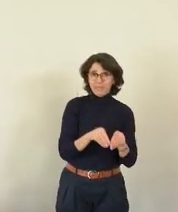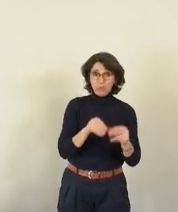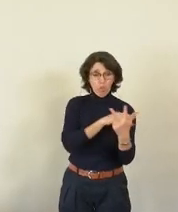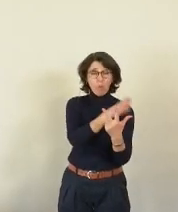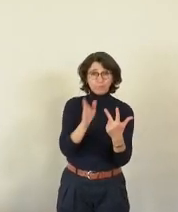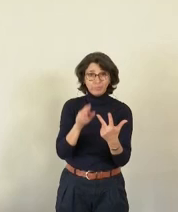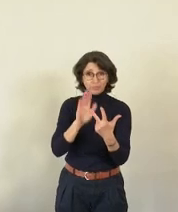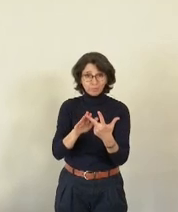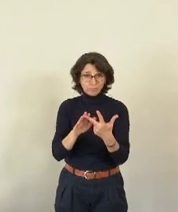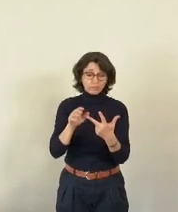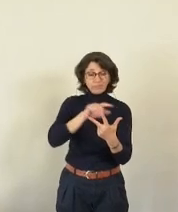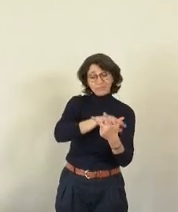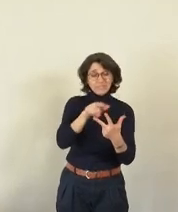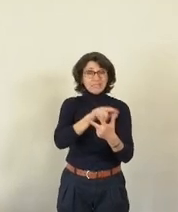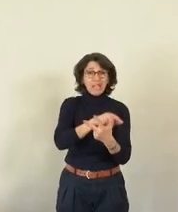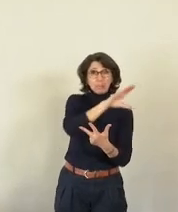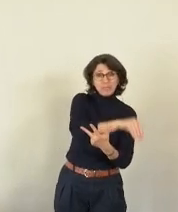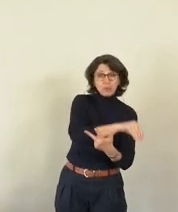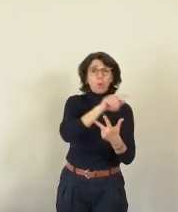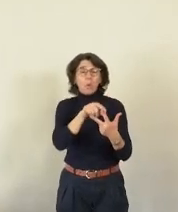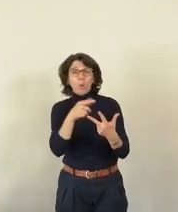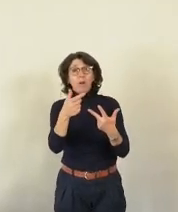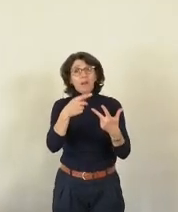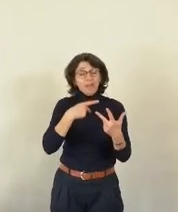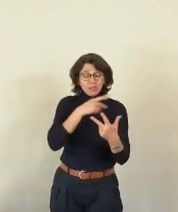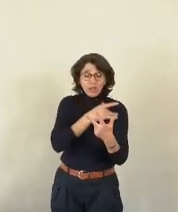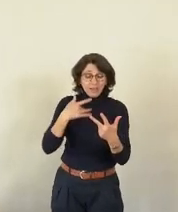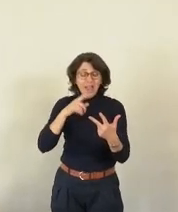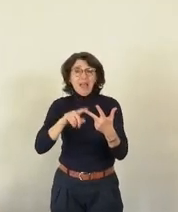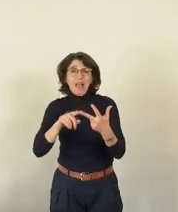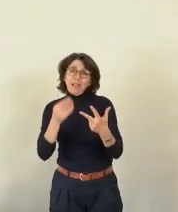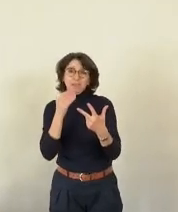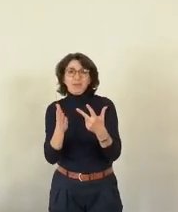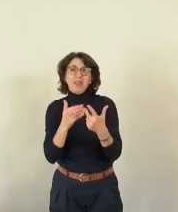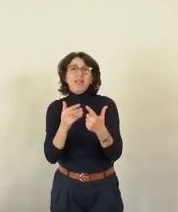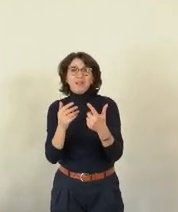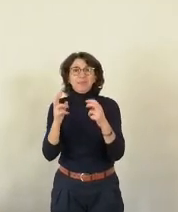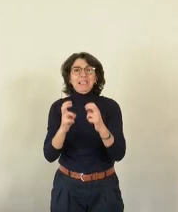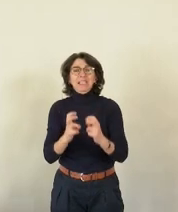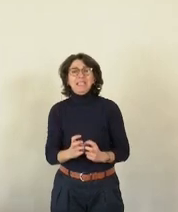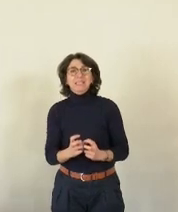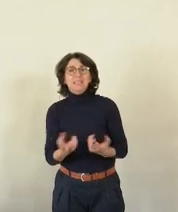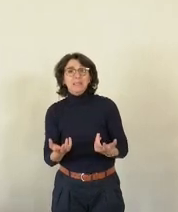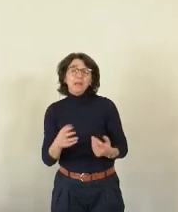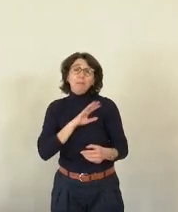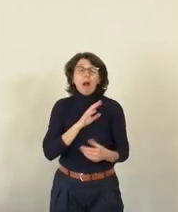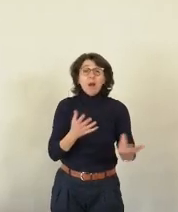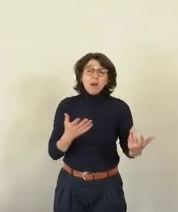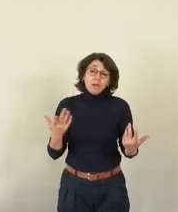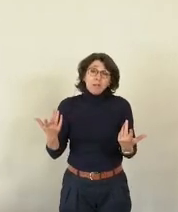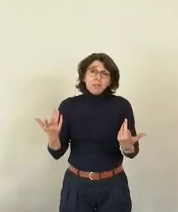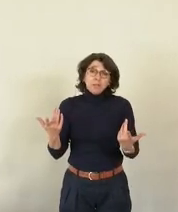poste que les Français vont tenter de réaliser le plus d'économie au détriment de leur santé sans parler de la rémunération finale des